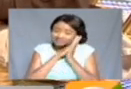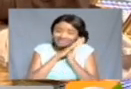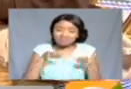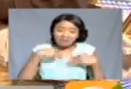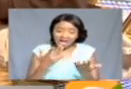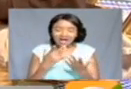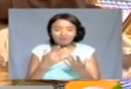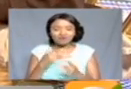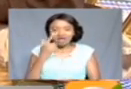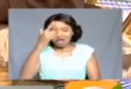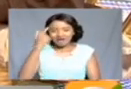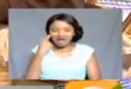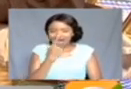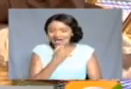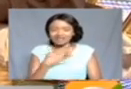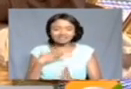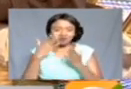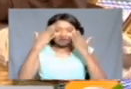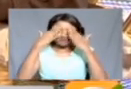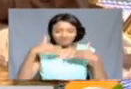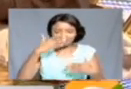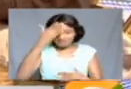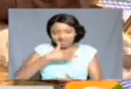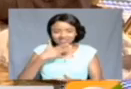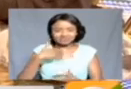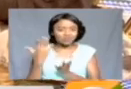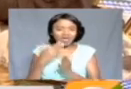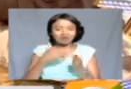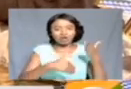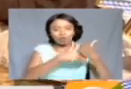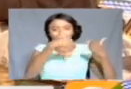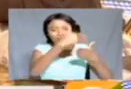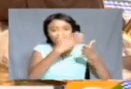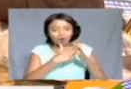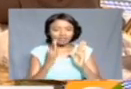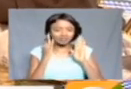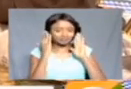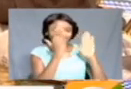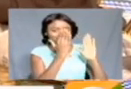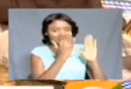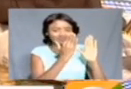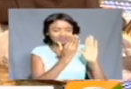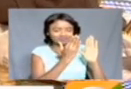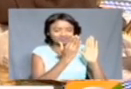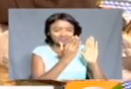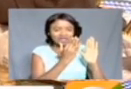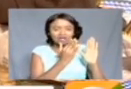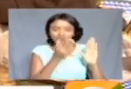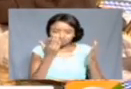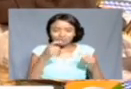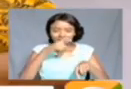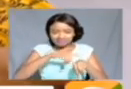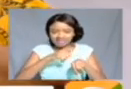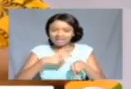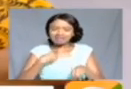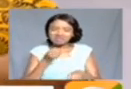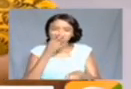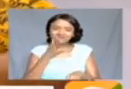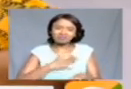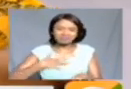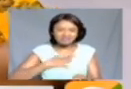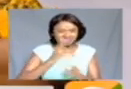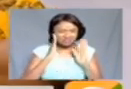yale mashtaka uletewa. Wanaume ndio wanalala kwenye ukuta. Sasa mimi umwambie kaenda kwenye ukuta kama ni mimi naenda